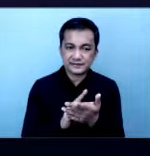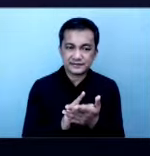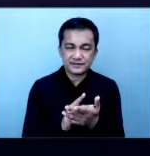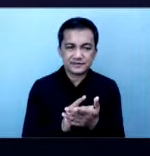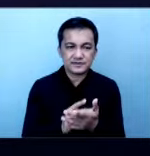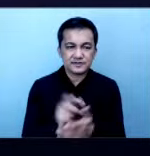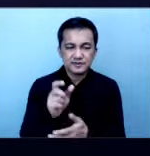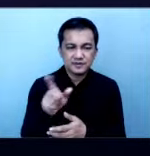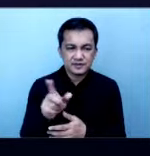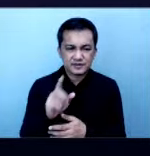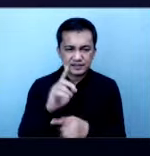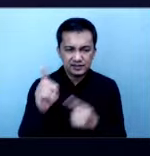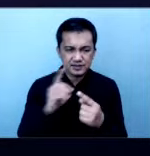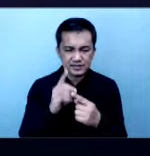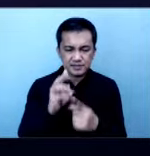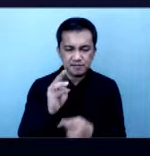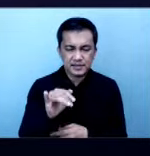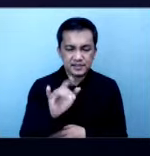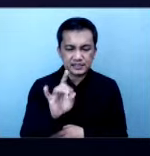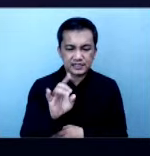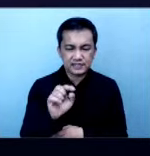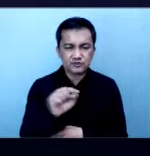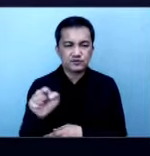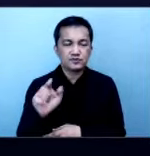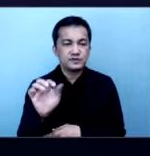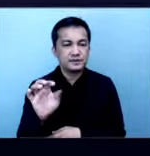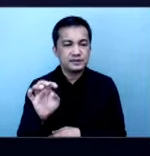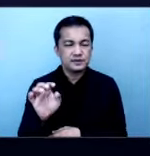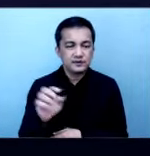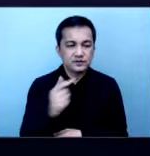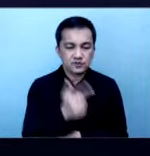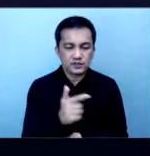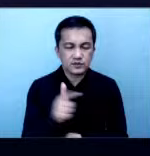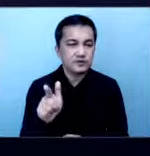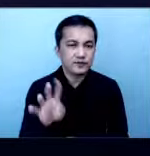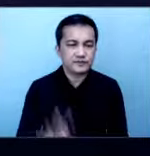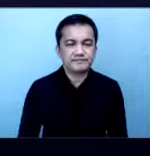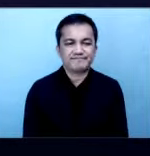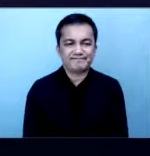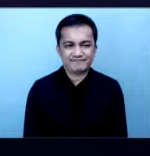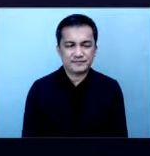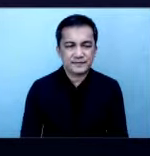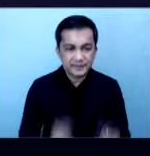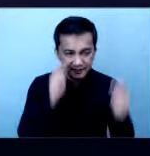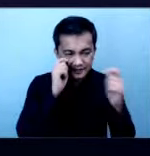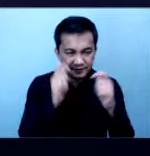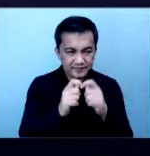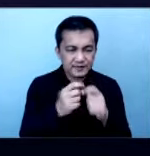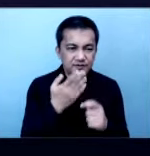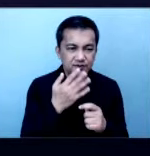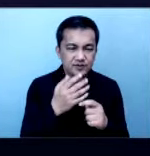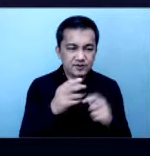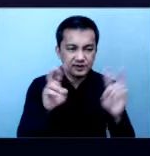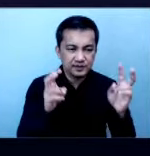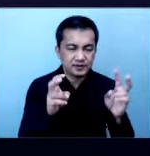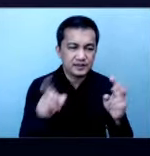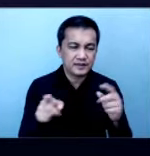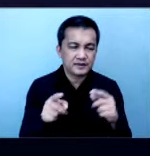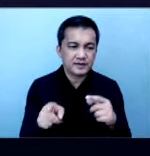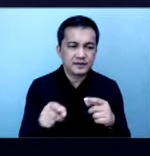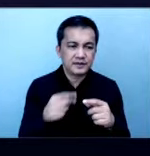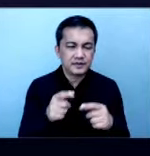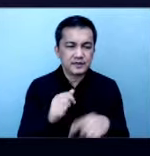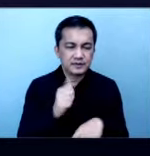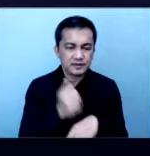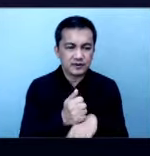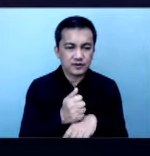diyang date na May 18 to 19, 2024. Kapareho nito ang color theme ng kanilang pagtatag concert.